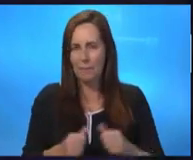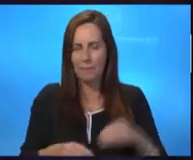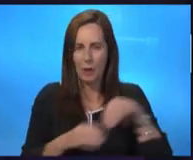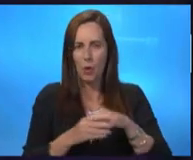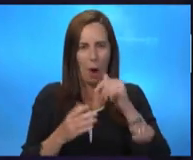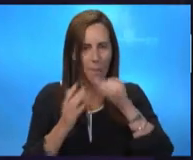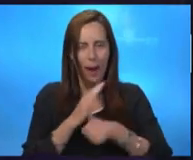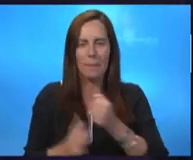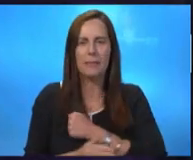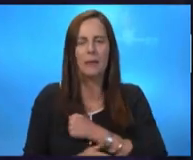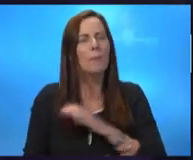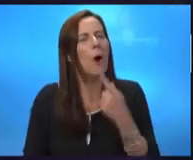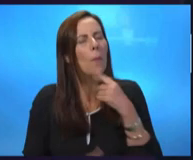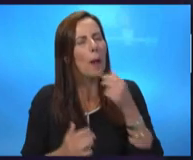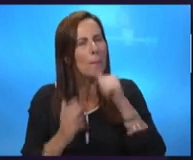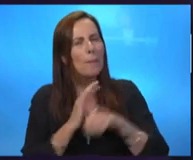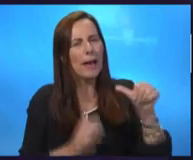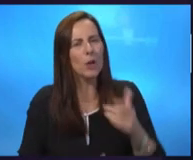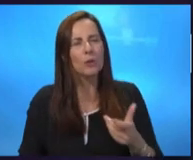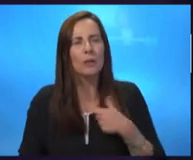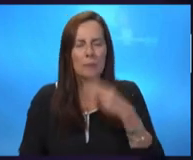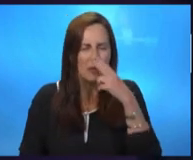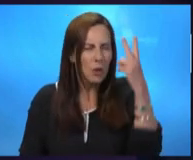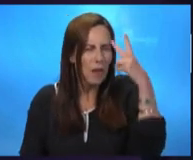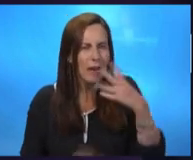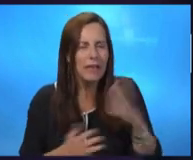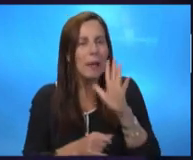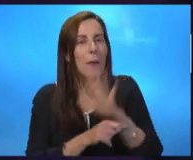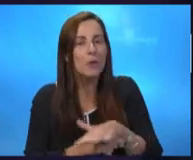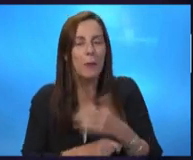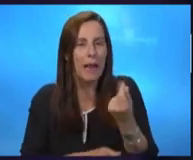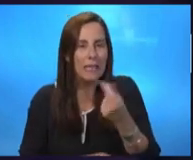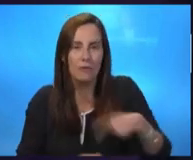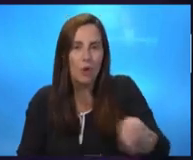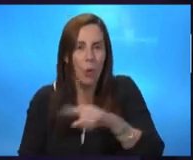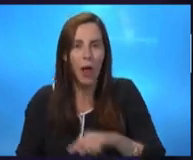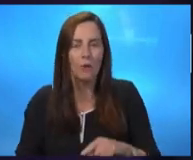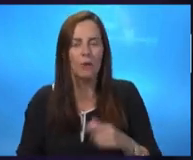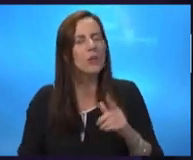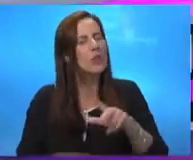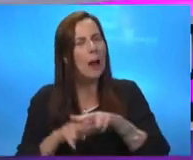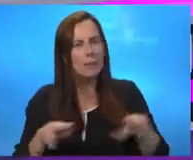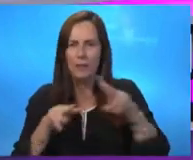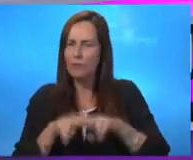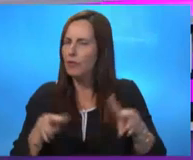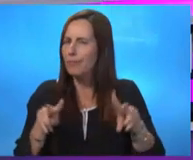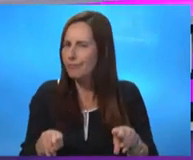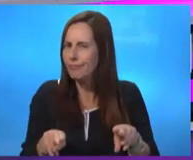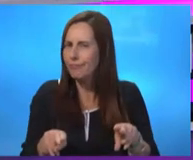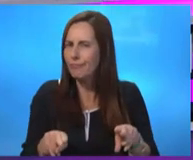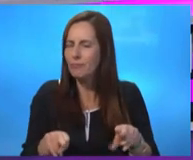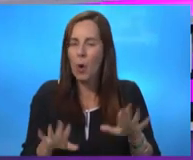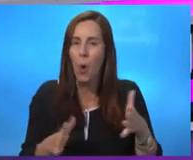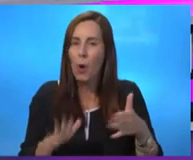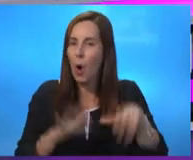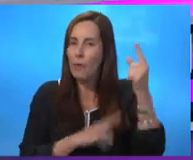בעצם אומרים באיגוד היום? אנחנו מנסות גם להבין איך זה משפיע על הכיס שלנו בסופו של דבר. אז כשהמצב נשאר סטטי, אולי על רוב